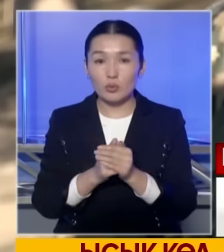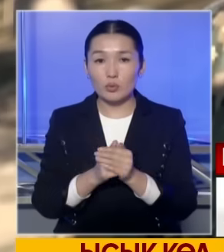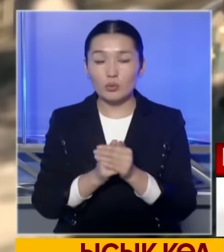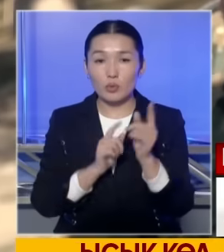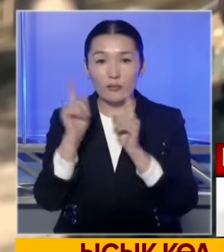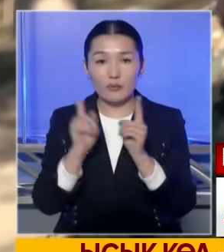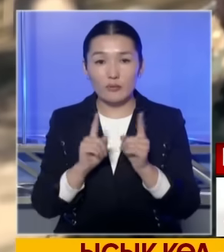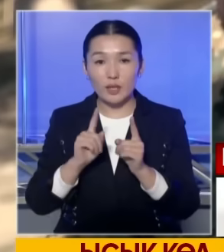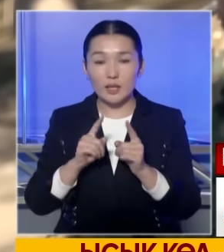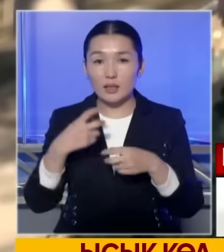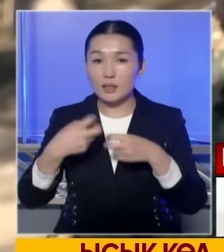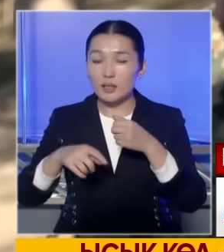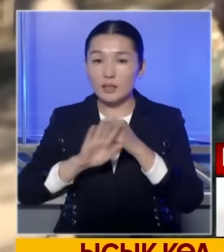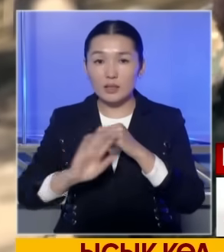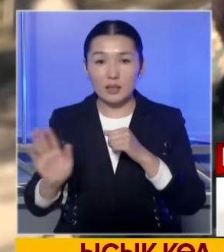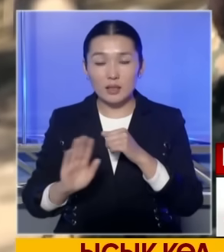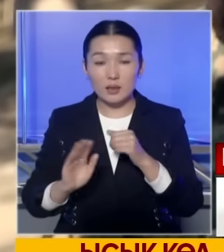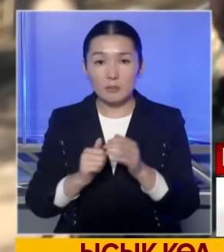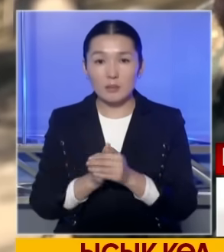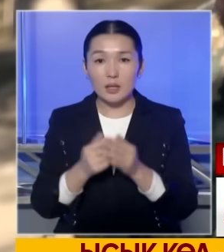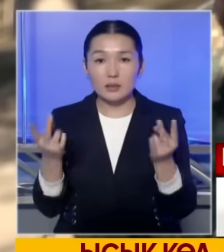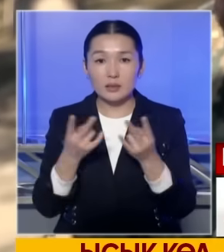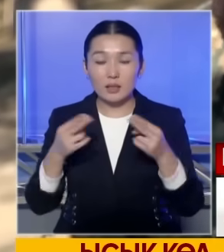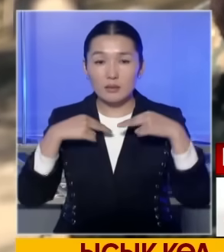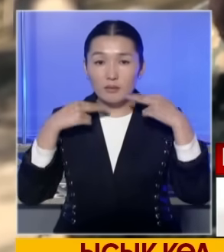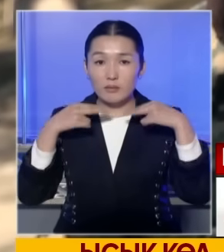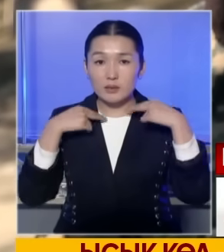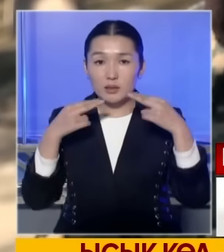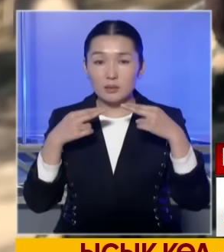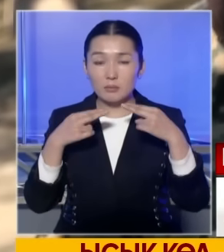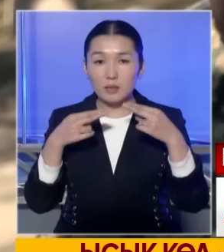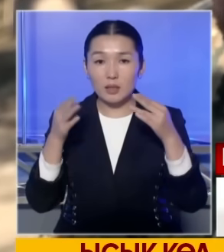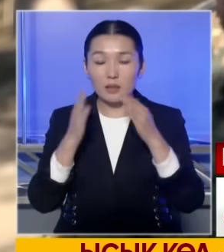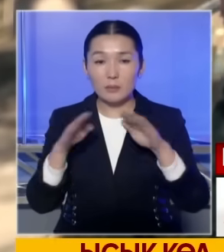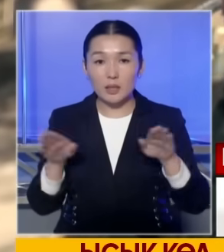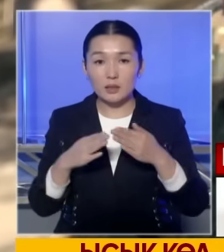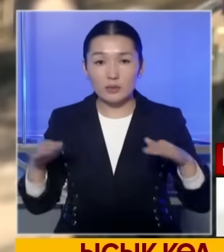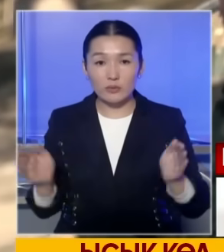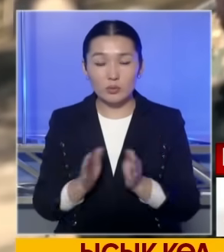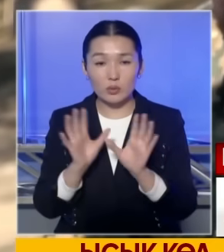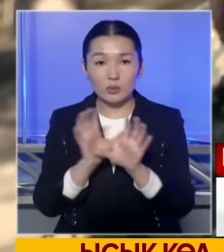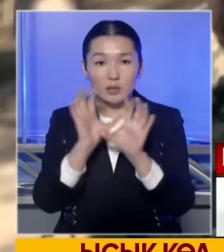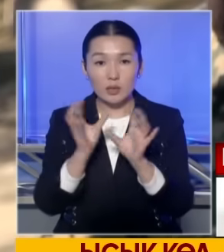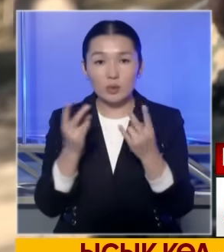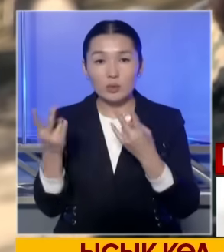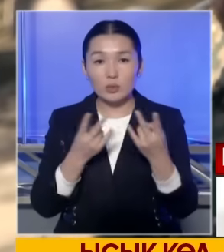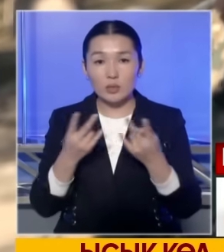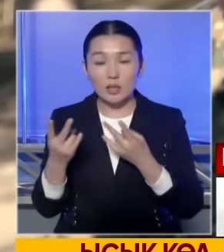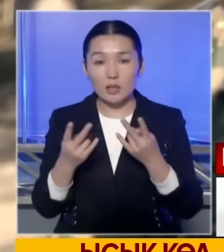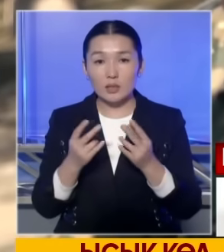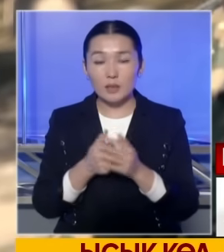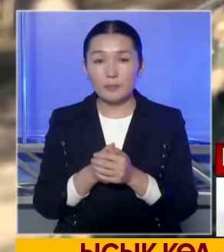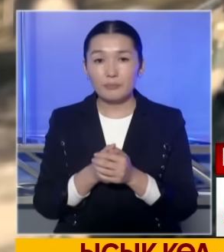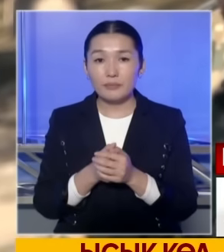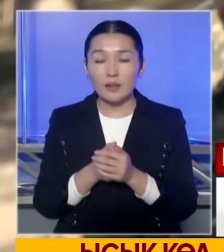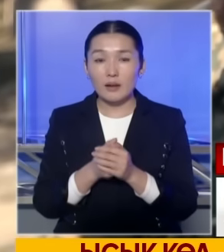бутактарын сындырбай, тебелебей, тепсебей жанагы жашчы өсүп келаткан балаттарды кичинекей кезинен аярлоо мамиле кылсак эле токоюбуз